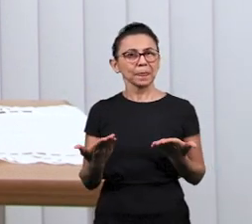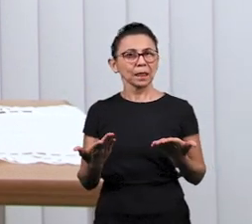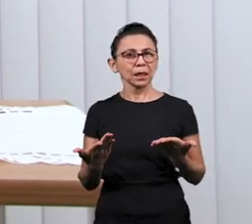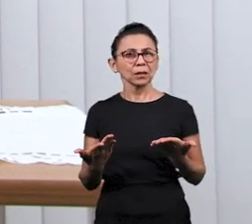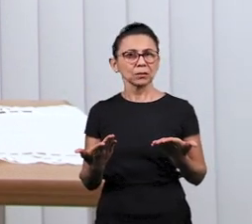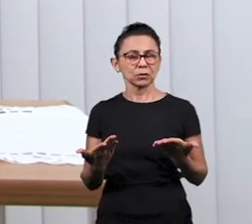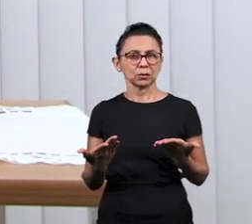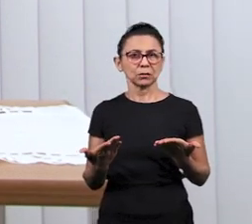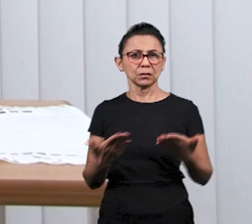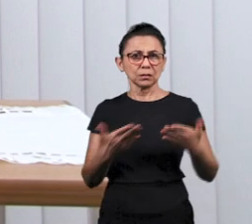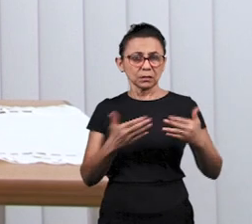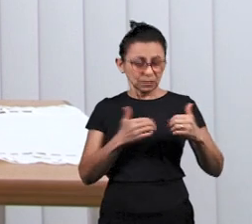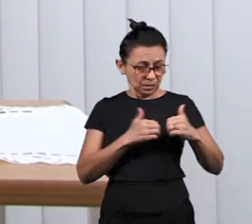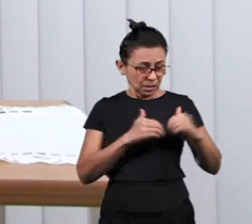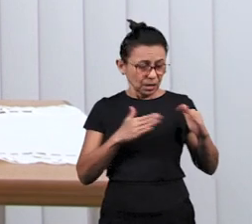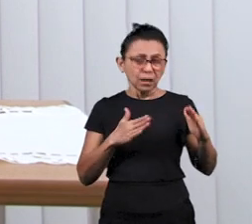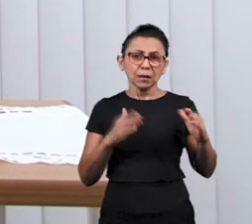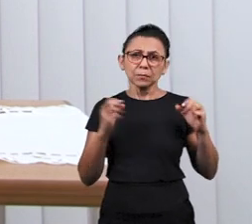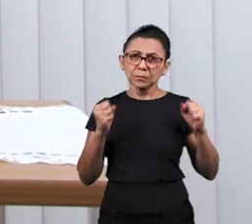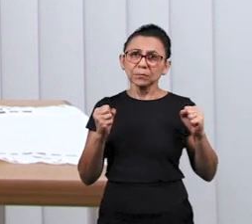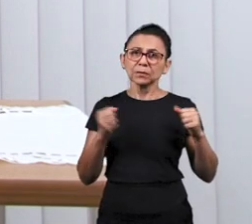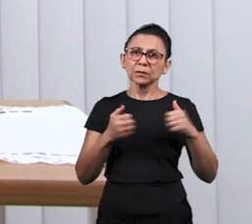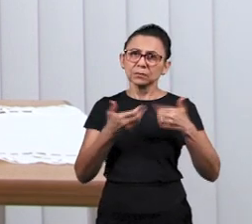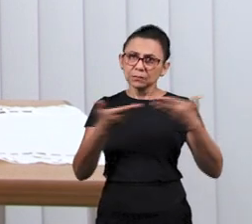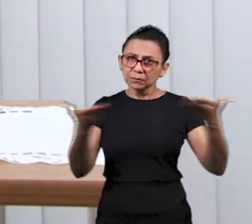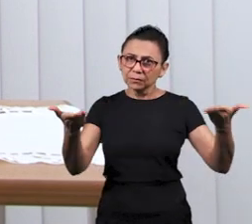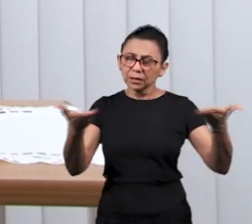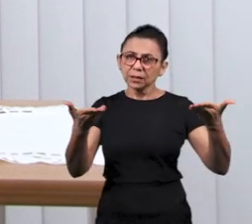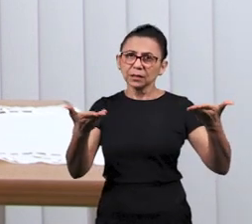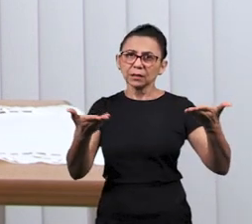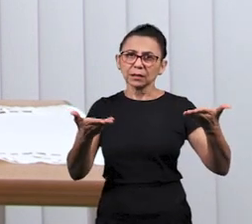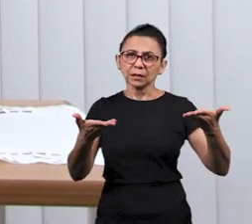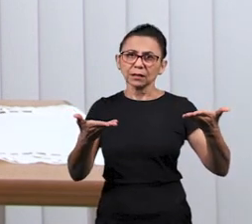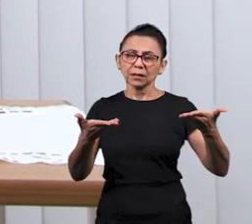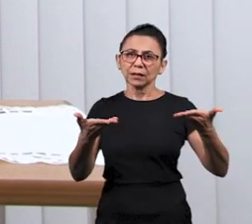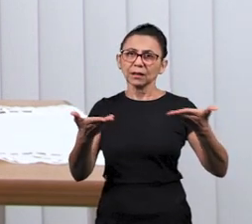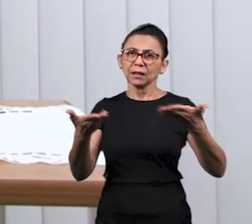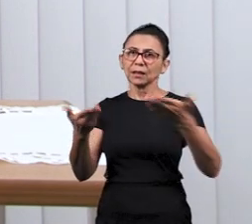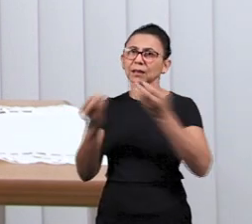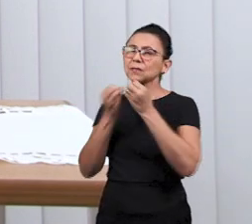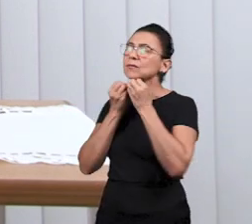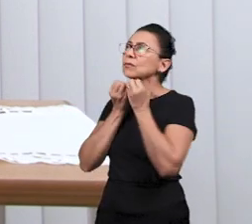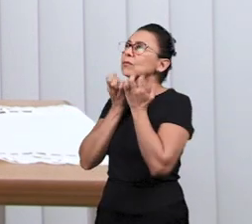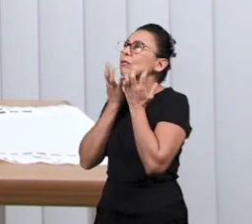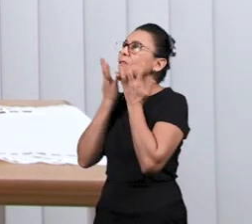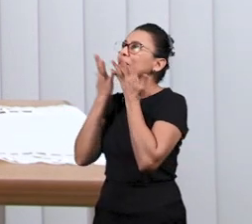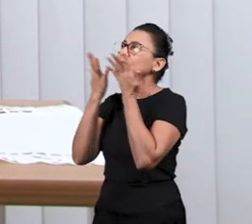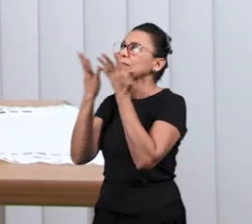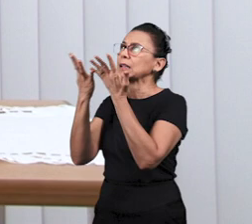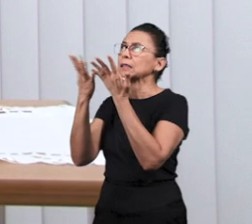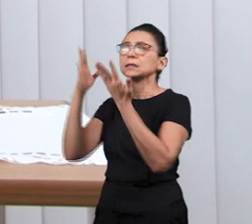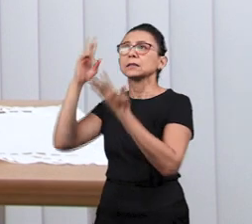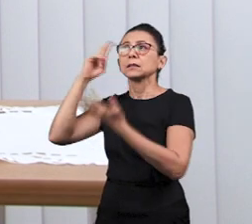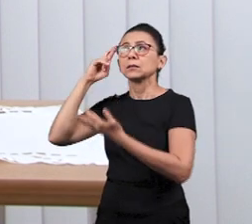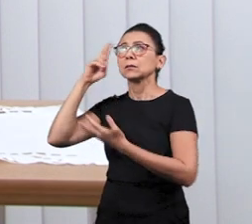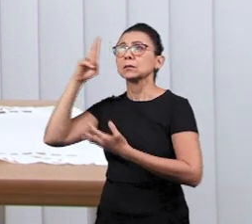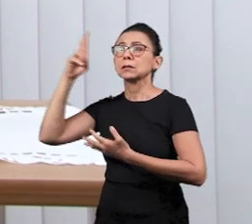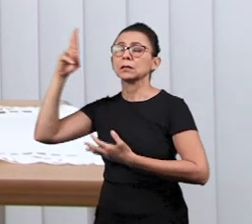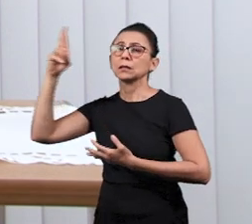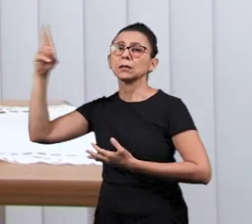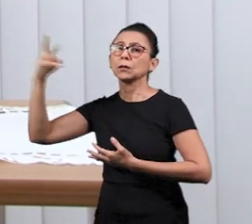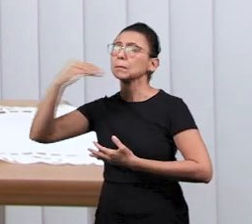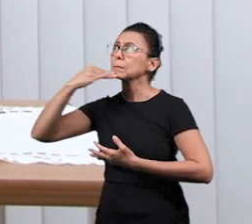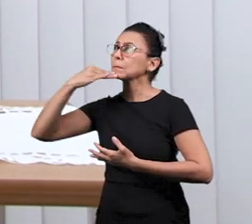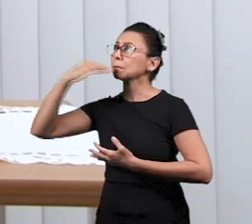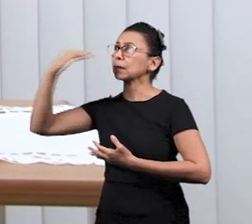И этим вечером мы можем с вами открыть наше сердце, обратиться к Богу, говорить к